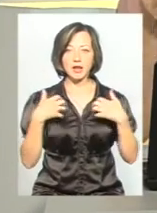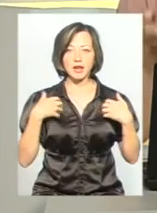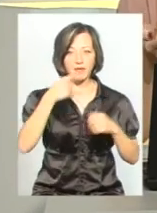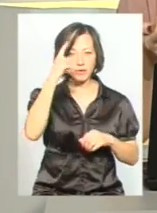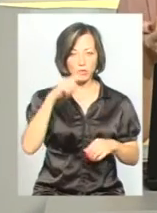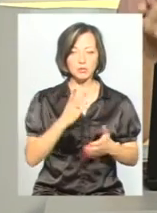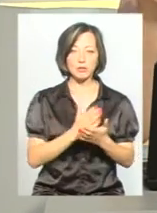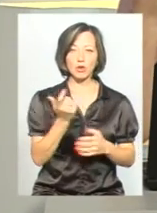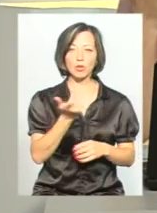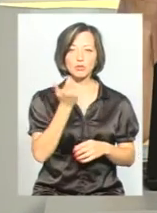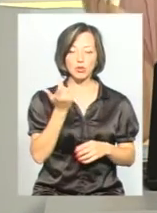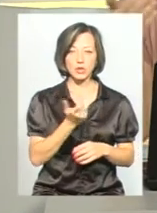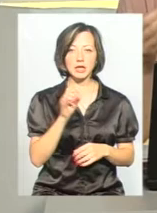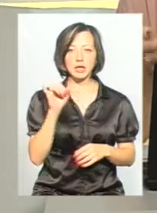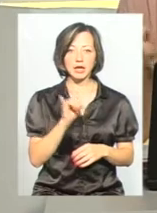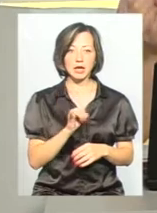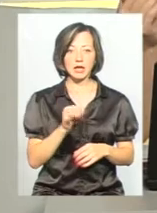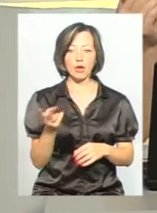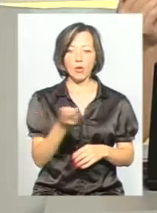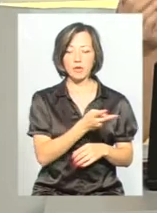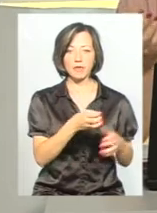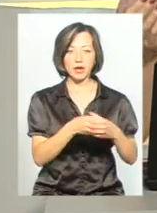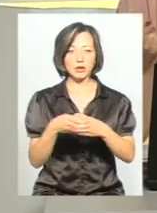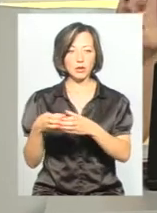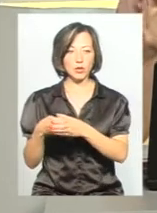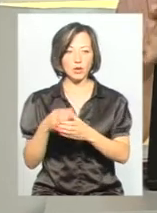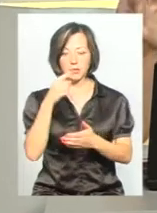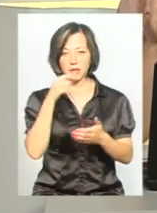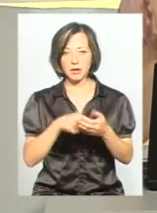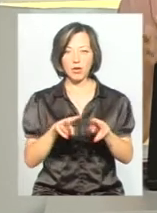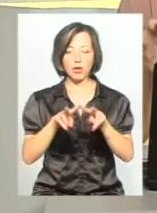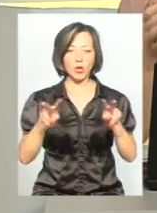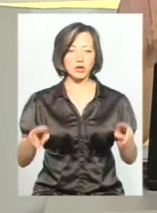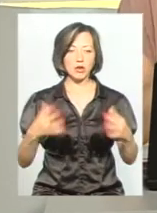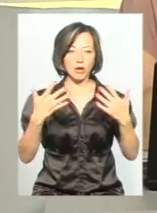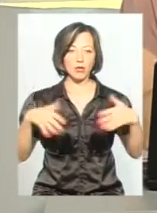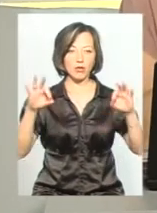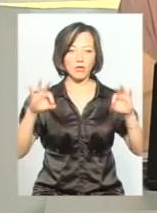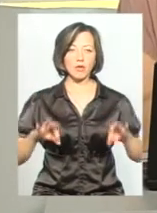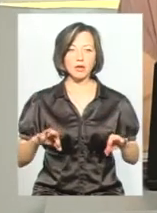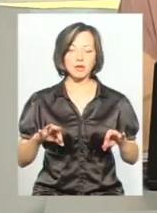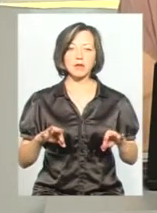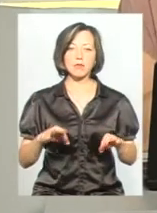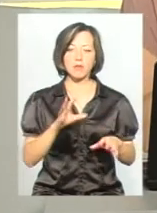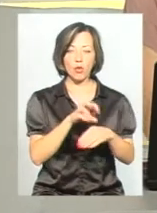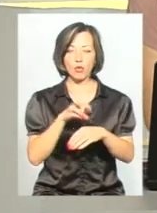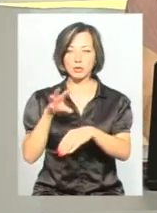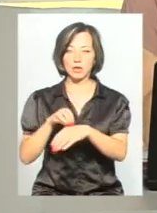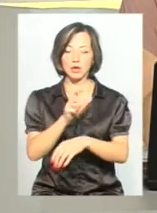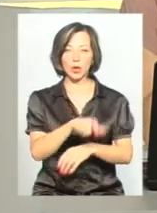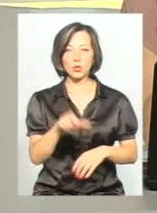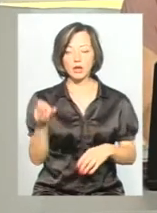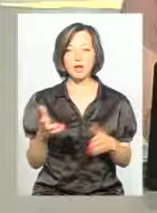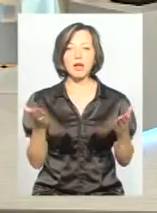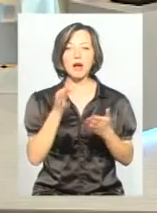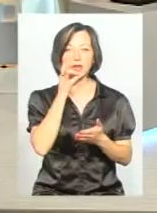це ті, що мають господарів. І на обидві категорії, як ми почули, припадає приблизно однакова кількість покусаних людей. Пане Романе,